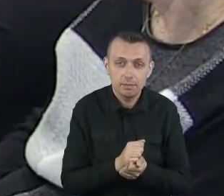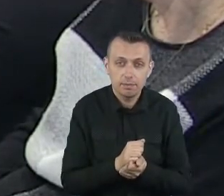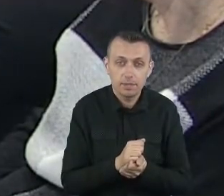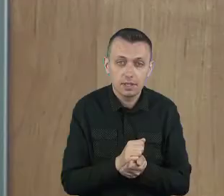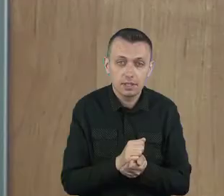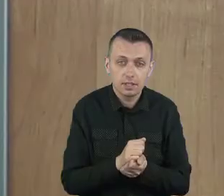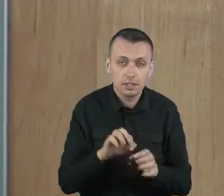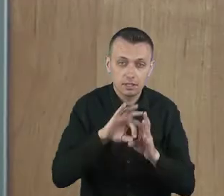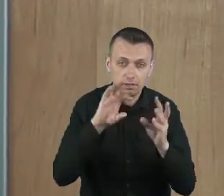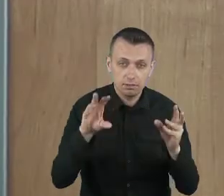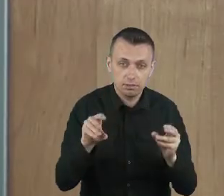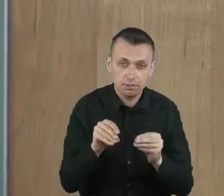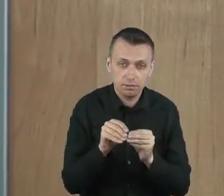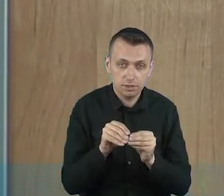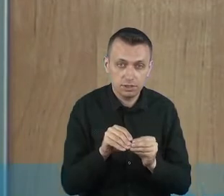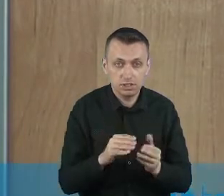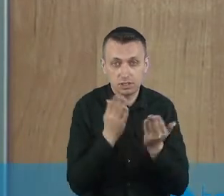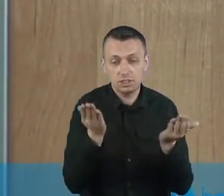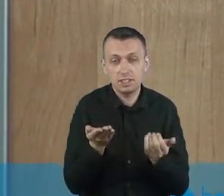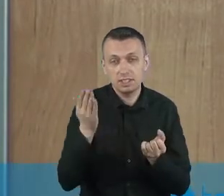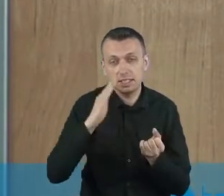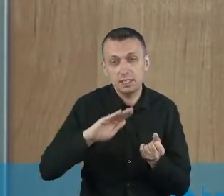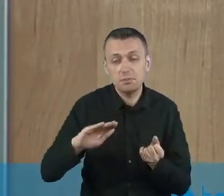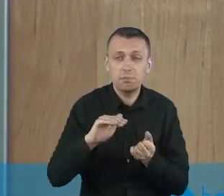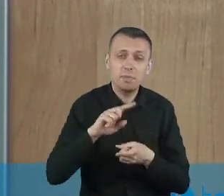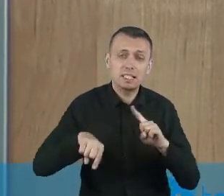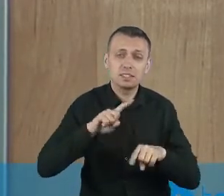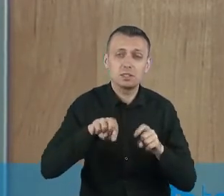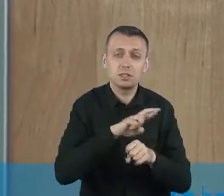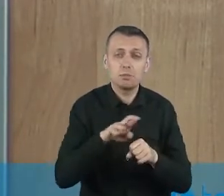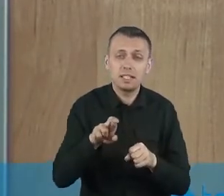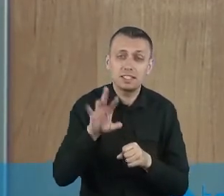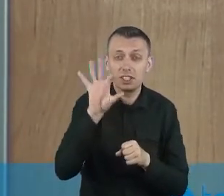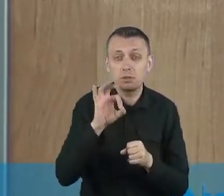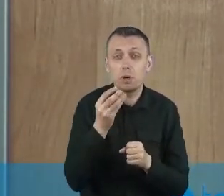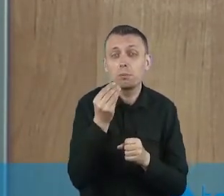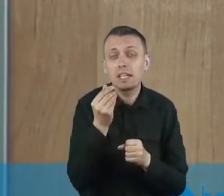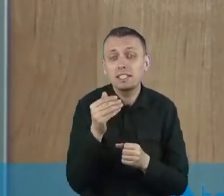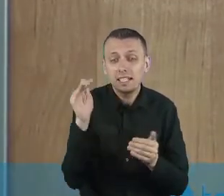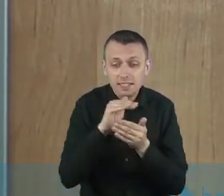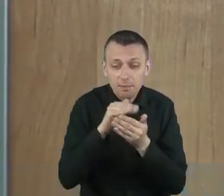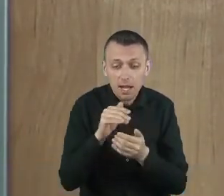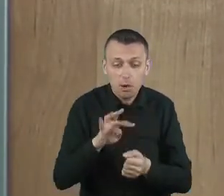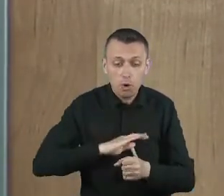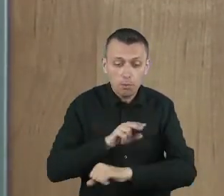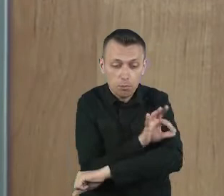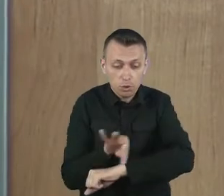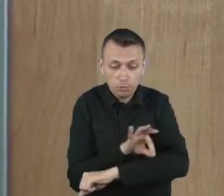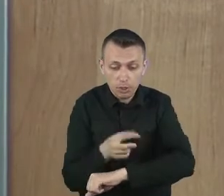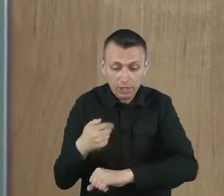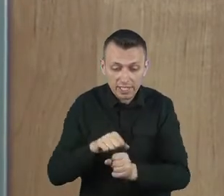i Karakorum. Wszystko rozbiło się niestety o bardzo prozaiczne rzeczy, a mianowicie o fundusze, i ten projekt nie